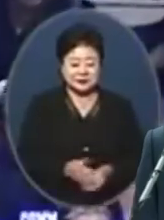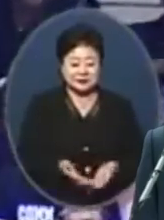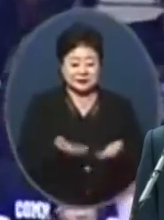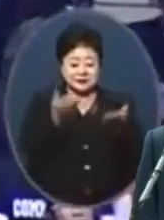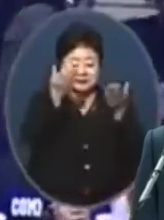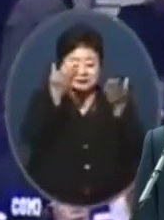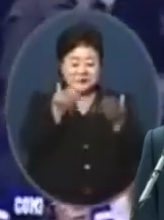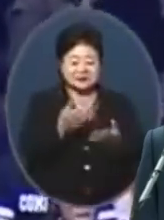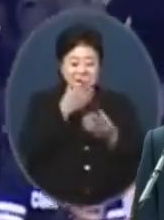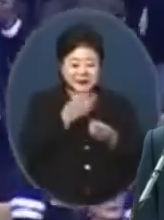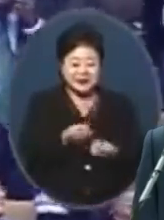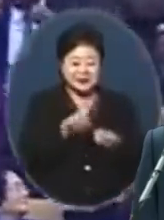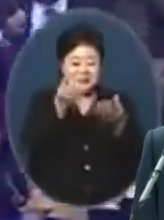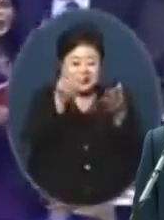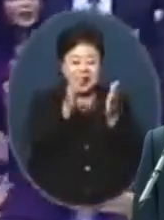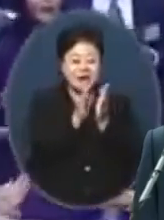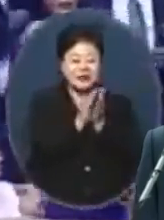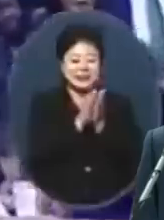유.